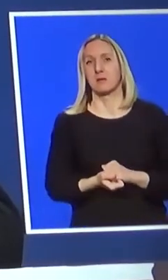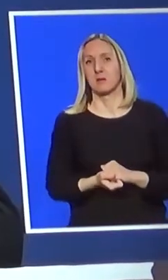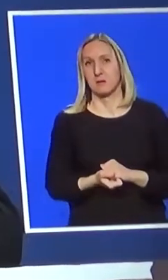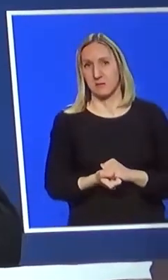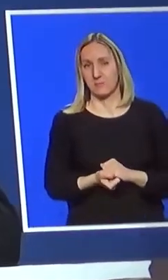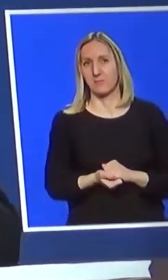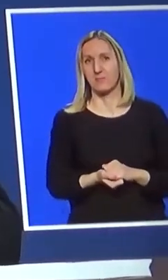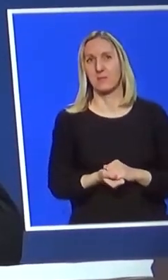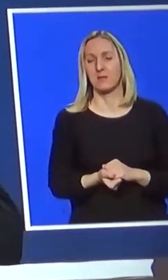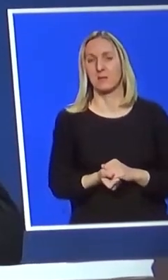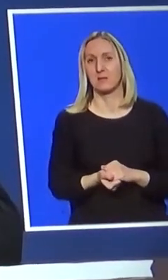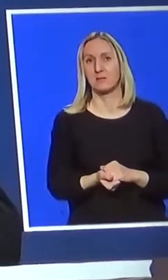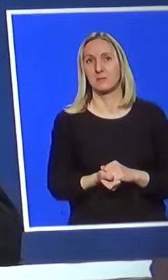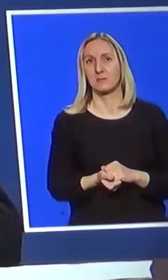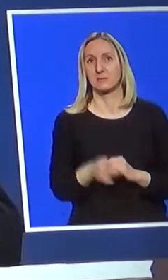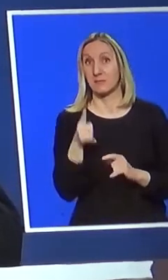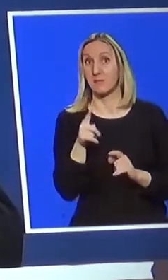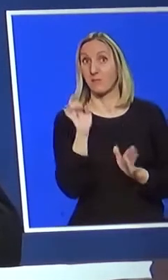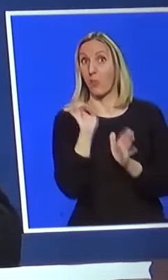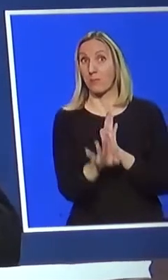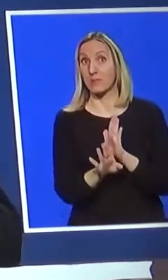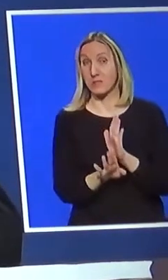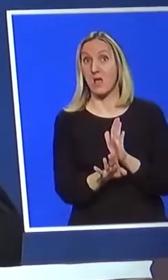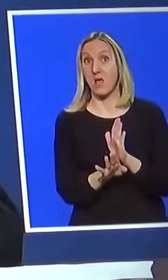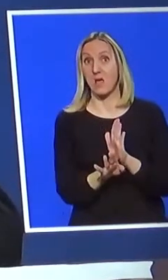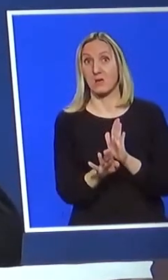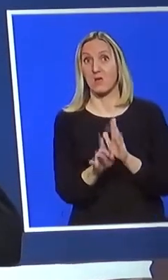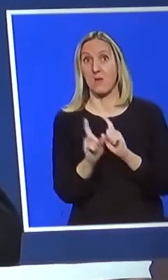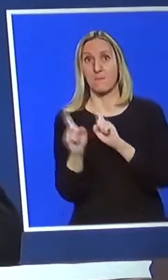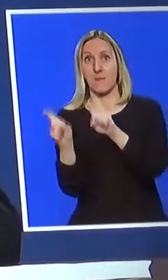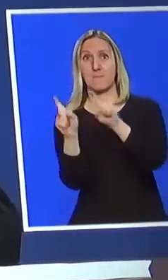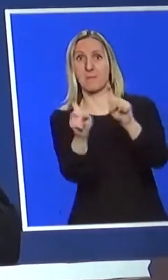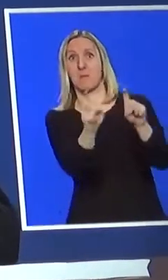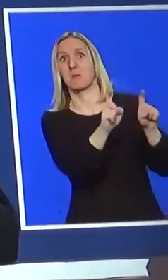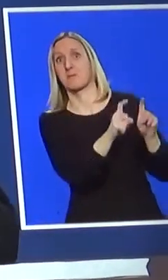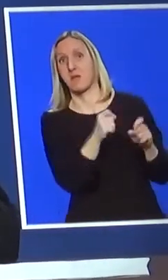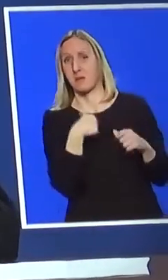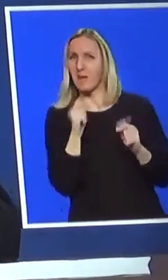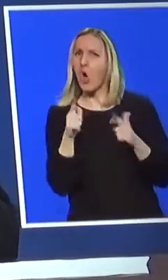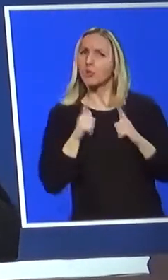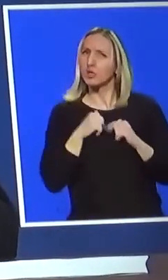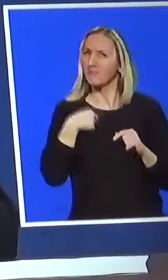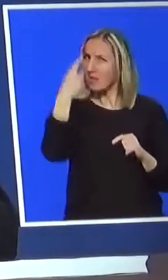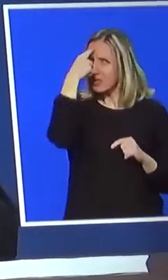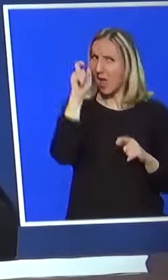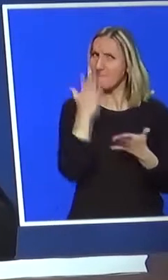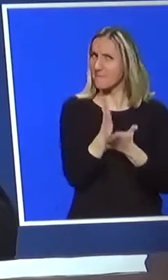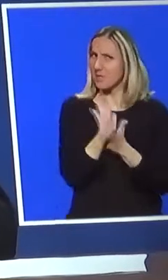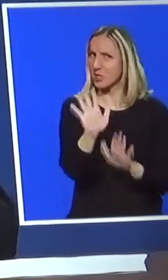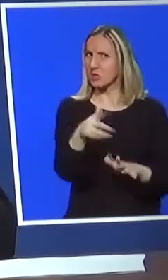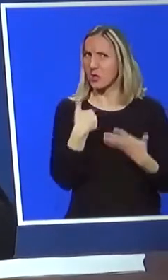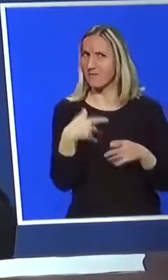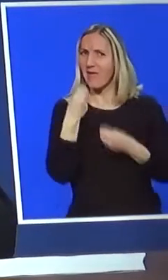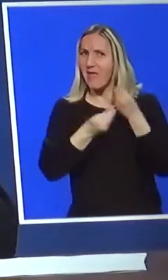ove epidemije i ubrzanom prenošenju koje jesmo očekivali, ali koje opet